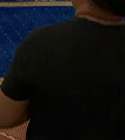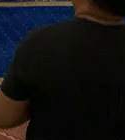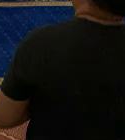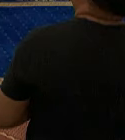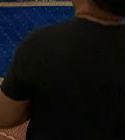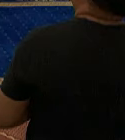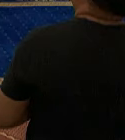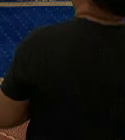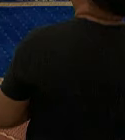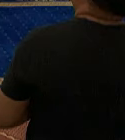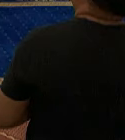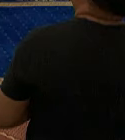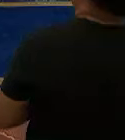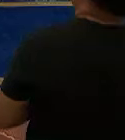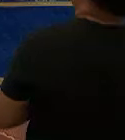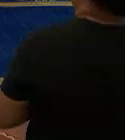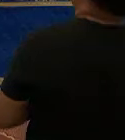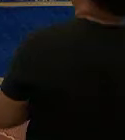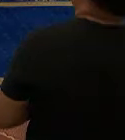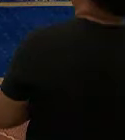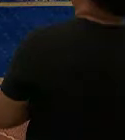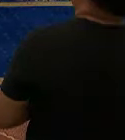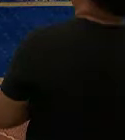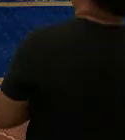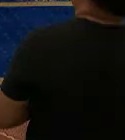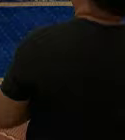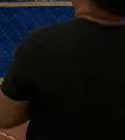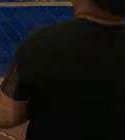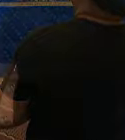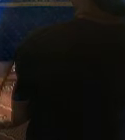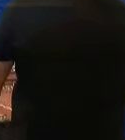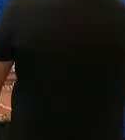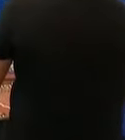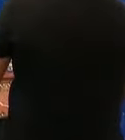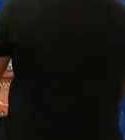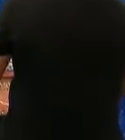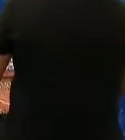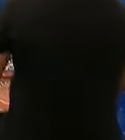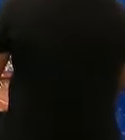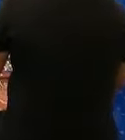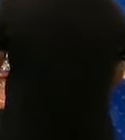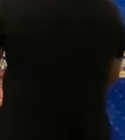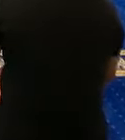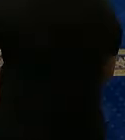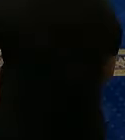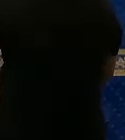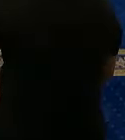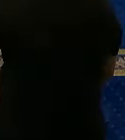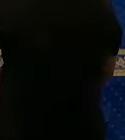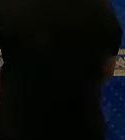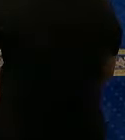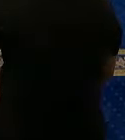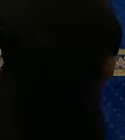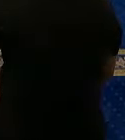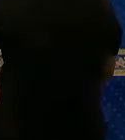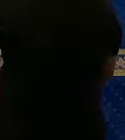ta'ala, inna akramakum indallahi atqakum. Sesungguhnya orang yang paling mulia antara kamu adalah orang yang